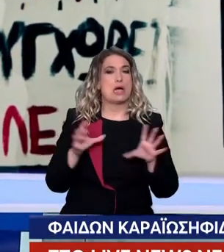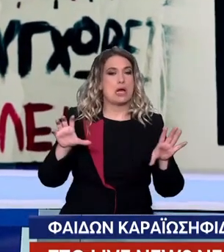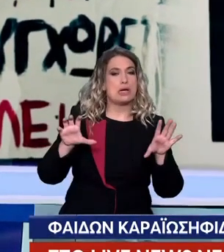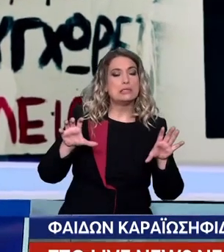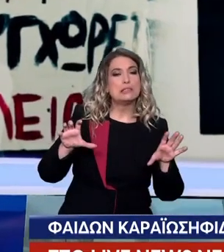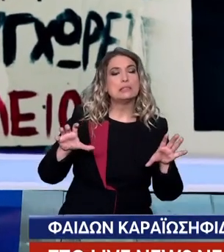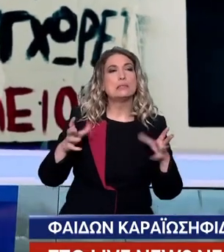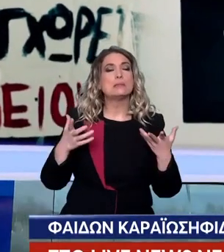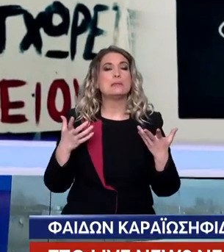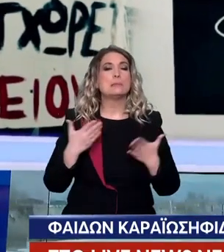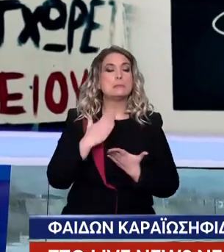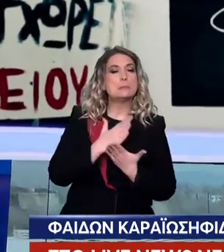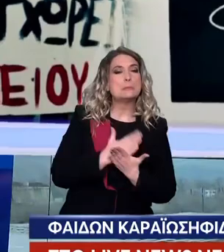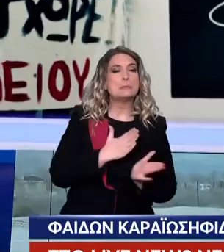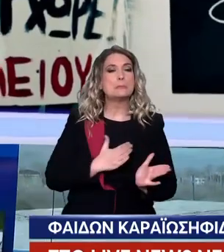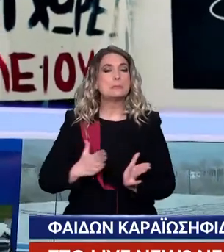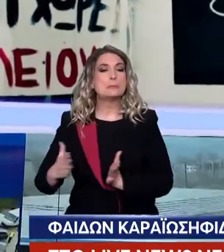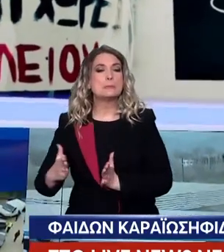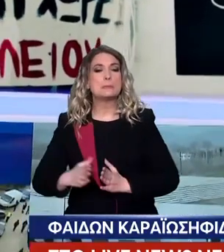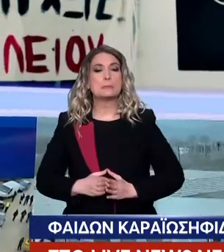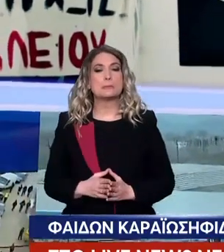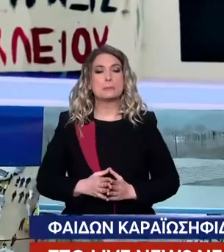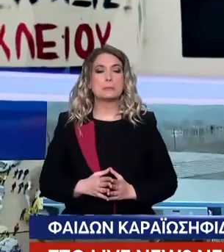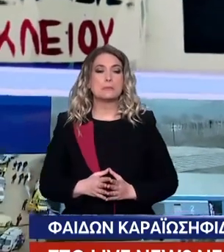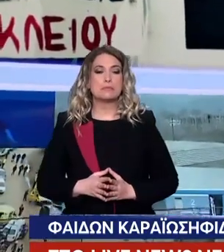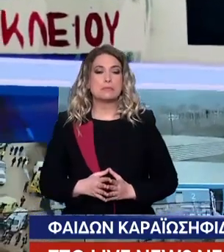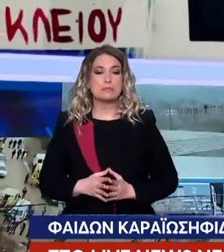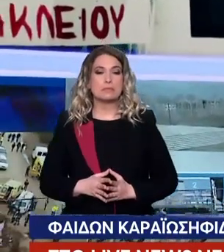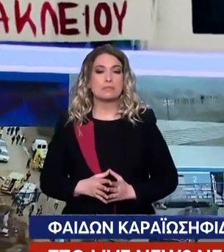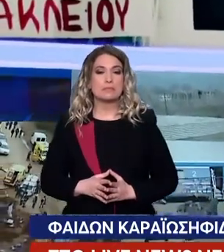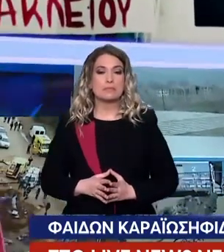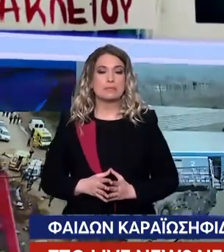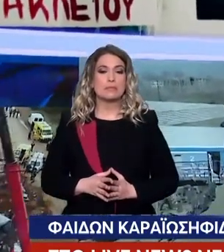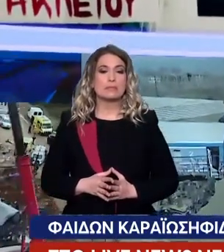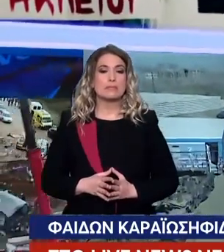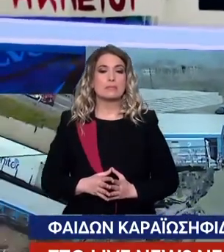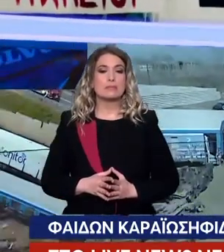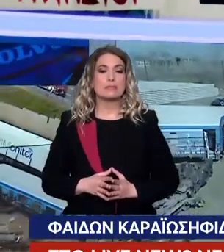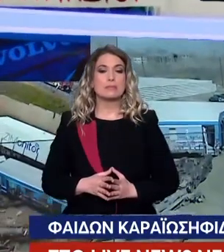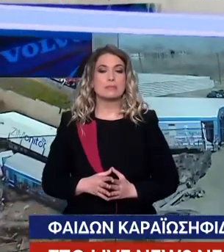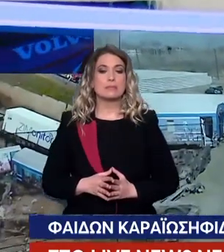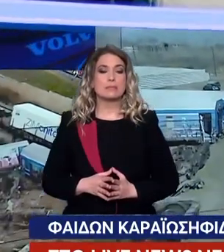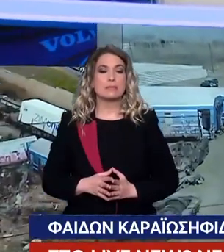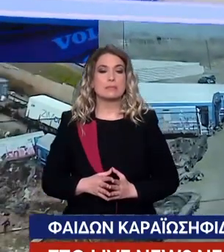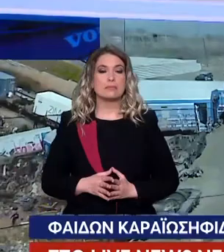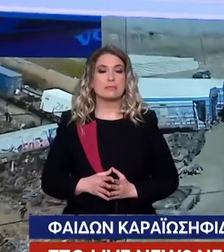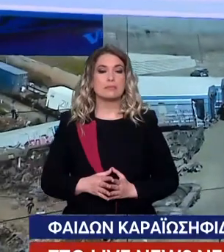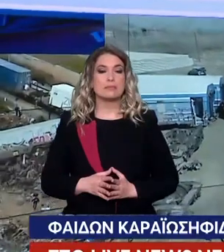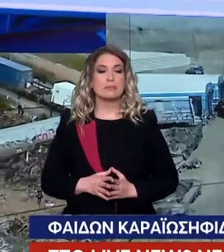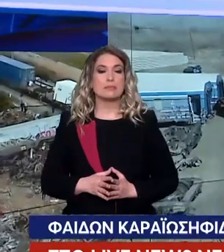τους τύπους δηλαδή ότι κάποιος έπρεπε να ακολουθεί κανονισμούς να μιλάει στο ραι